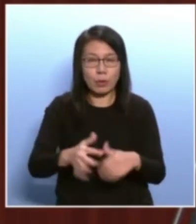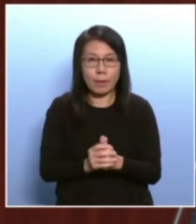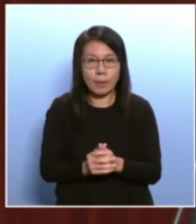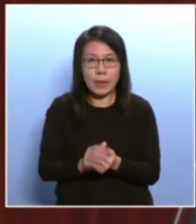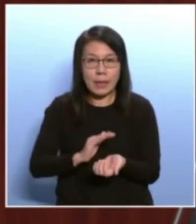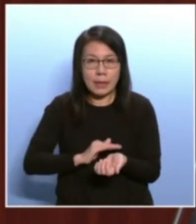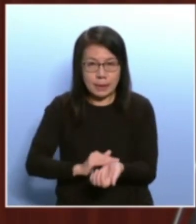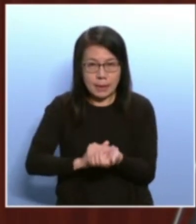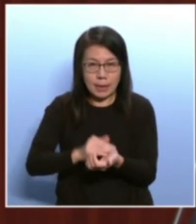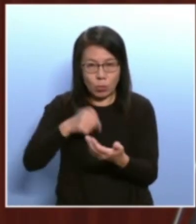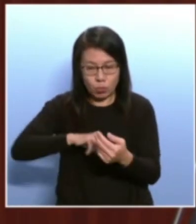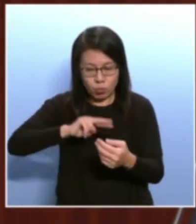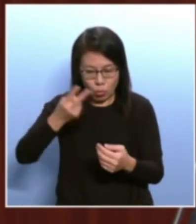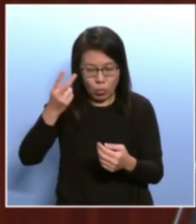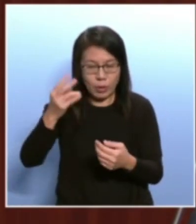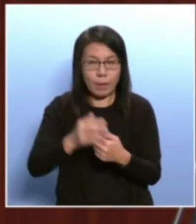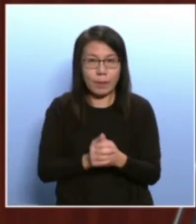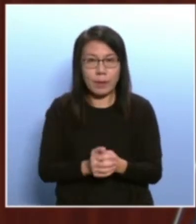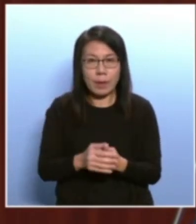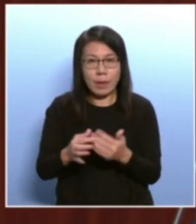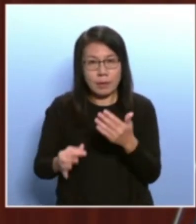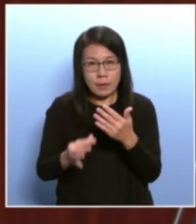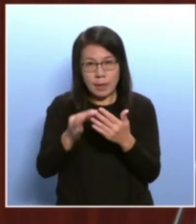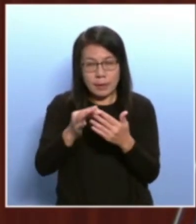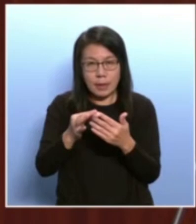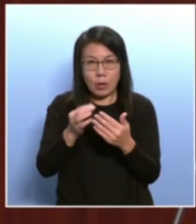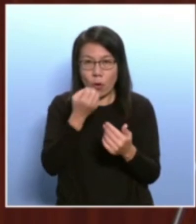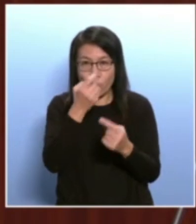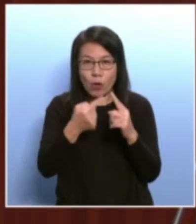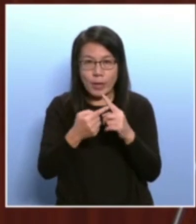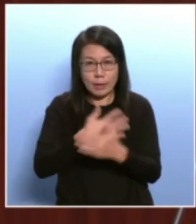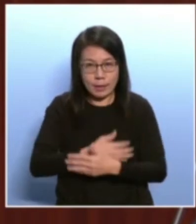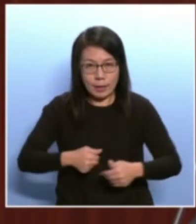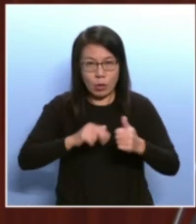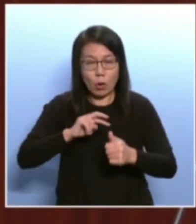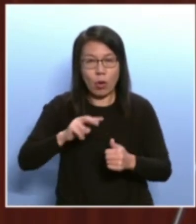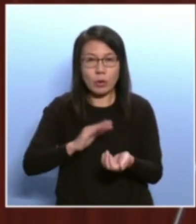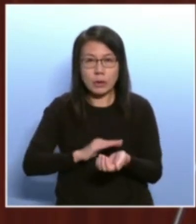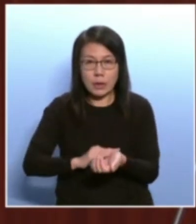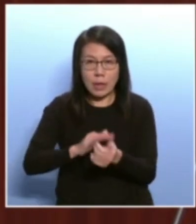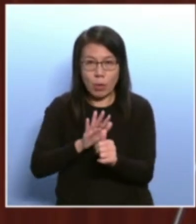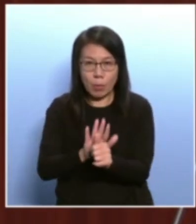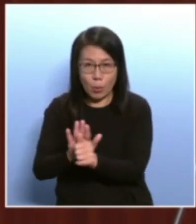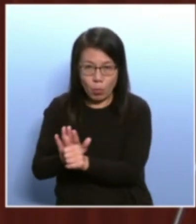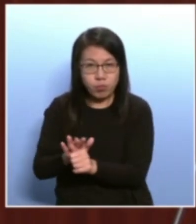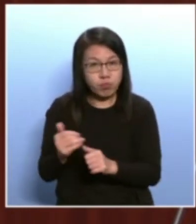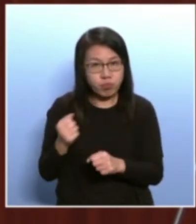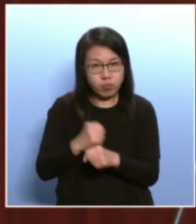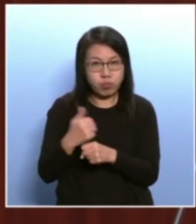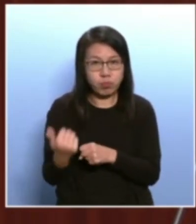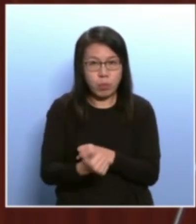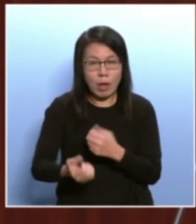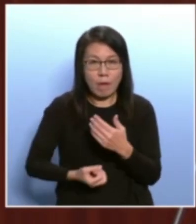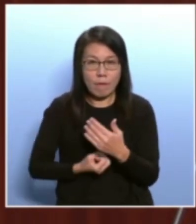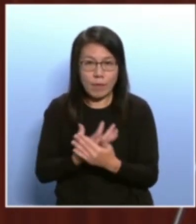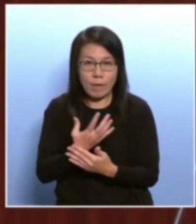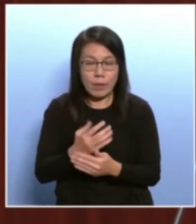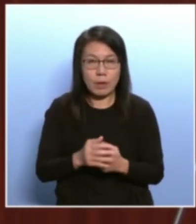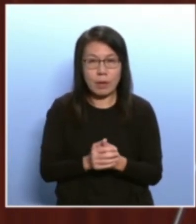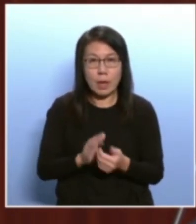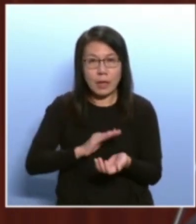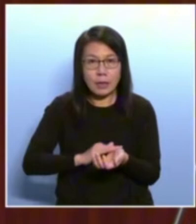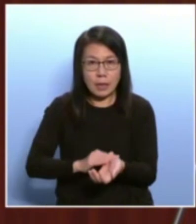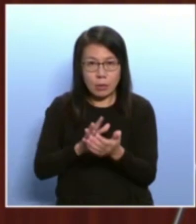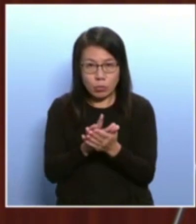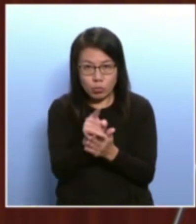医疗体系改革，为提升市民健康，改善医疗保障及质量，发挥医